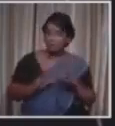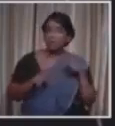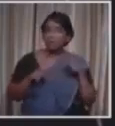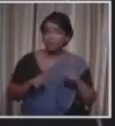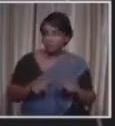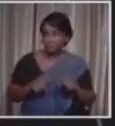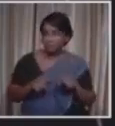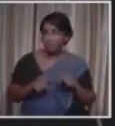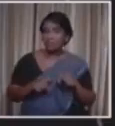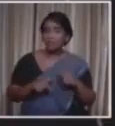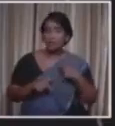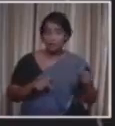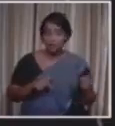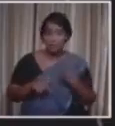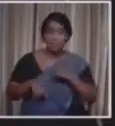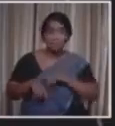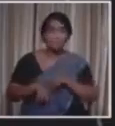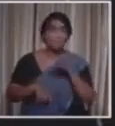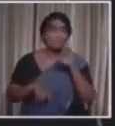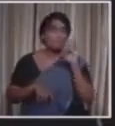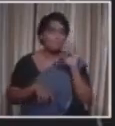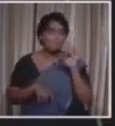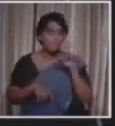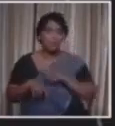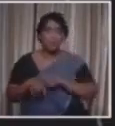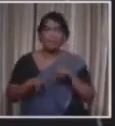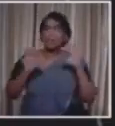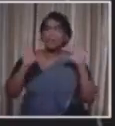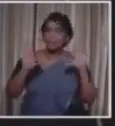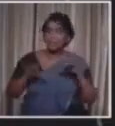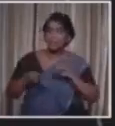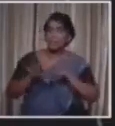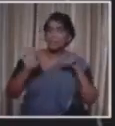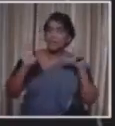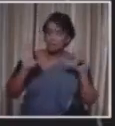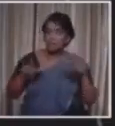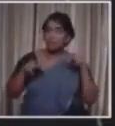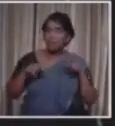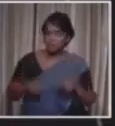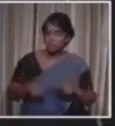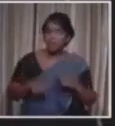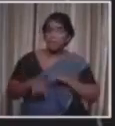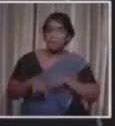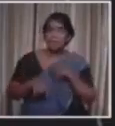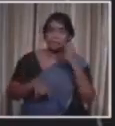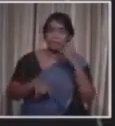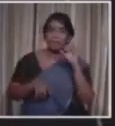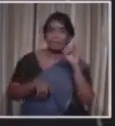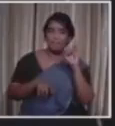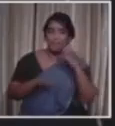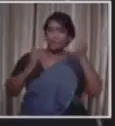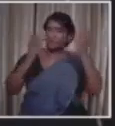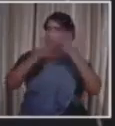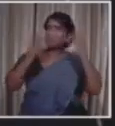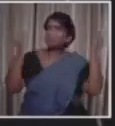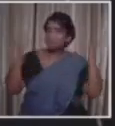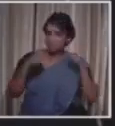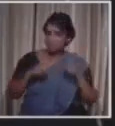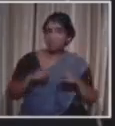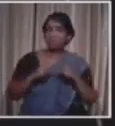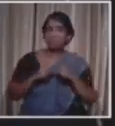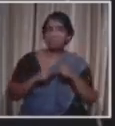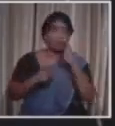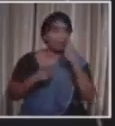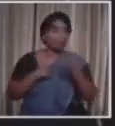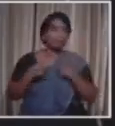අපි දවසකට පැය 15ක් පැය 10ක් පැය 8ක් අද වෙනකොට පැය 2යි කාලක් ලයික් කපාගෙන අද අපෙන්